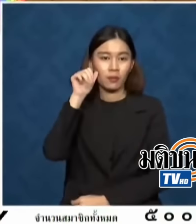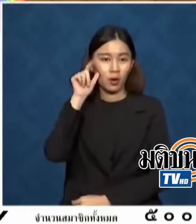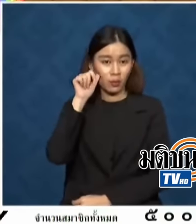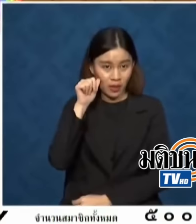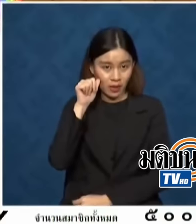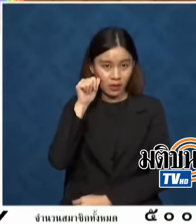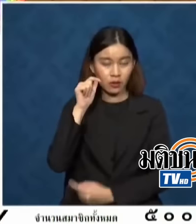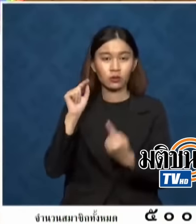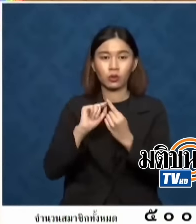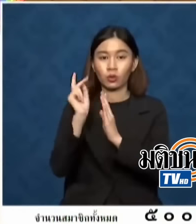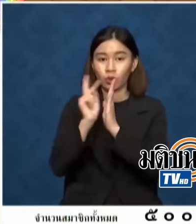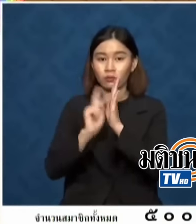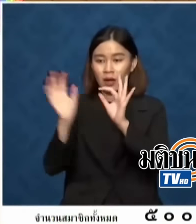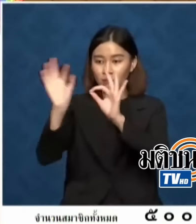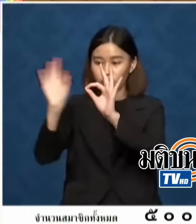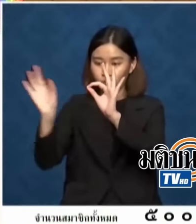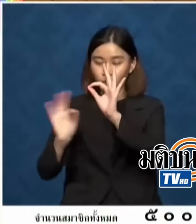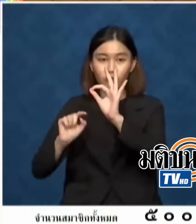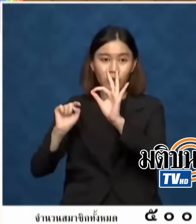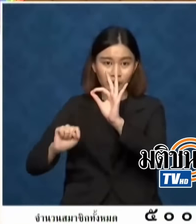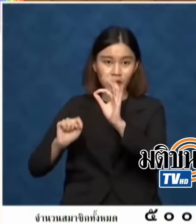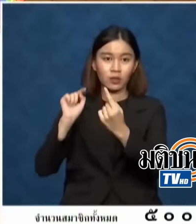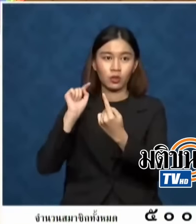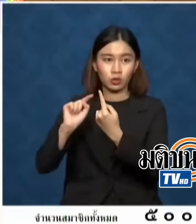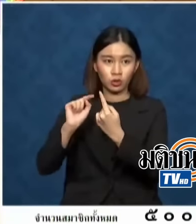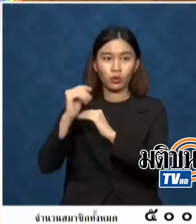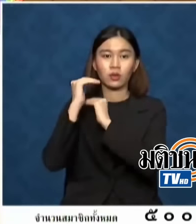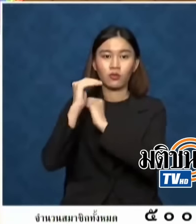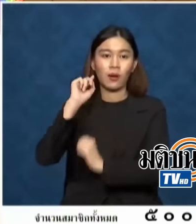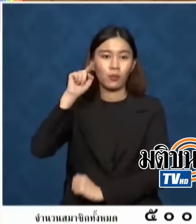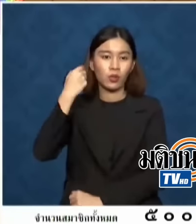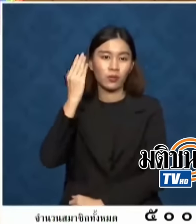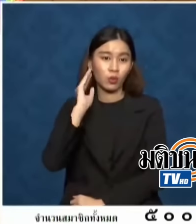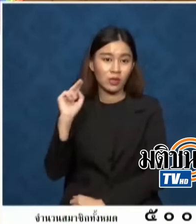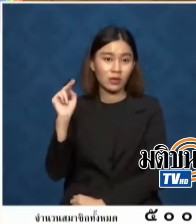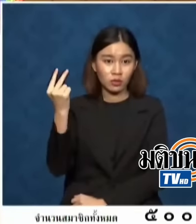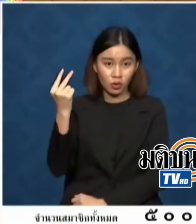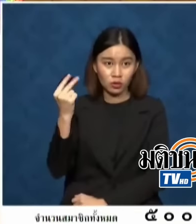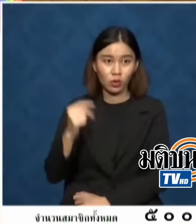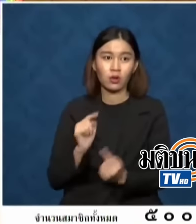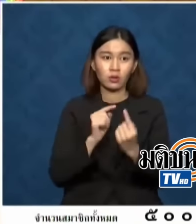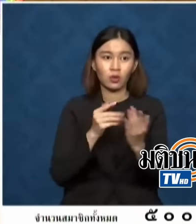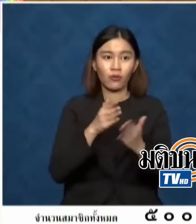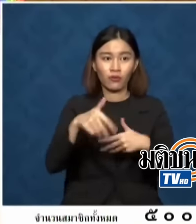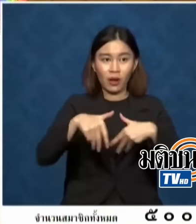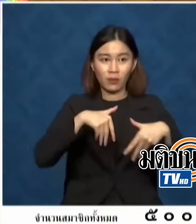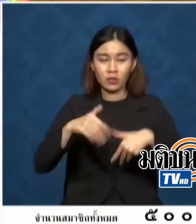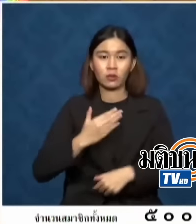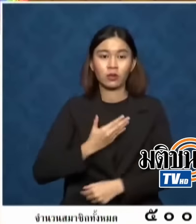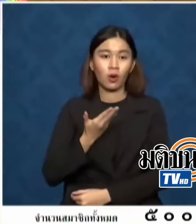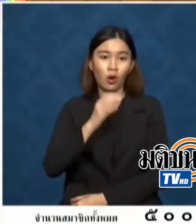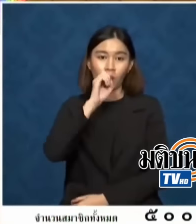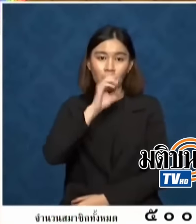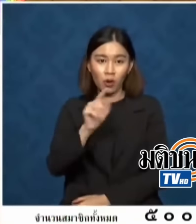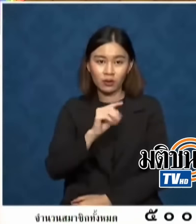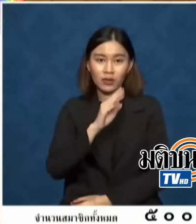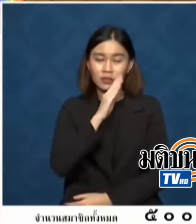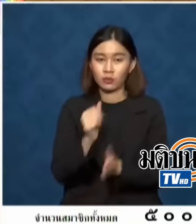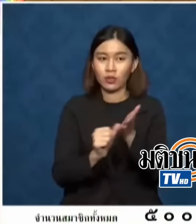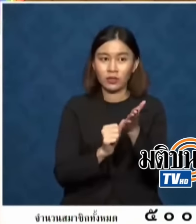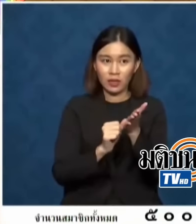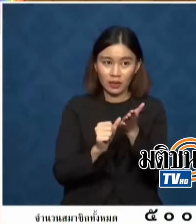าในกฎหมายยังติดอยู่กับกรอบชายหญิงภาคประชาชนขอยืนยันว่าถ้าจะแ